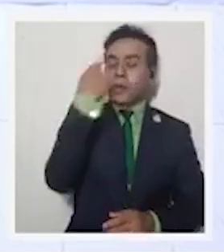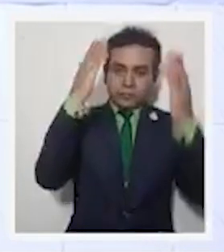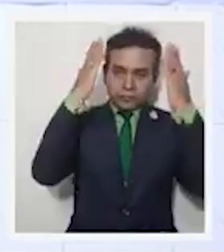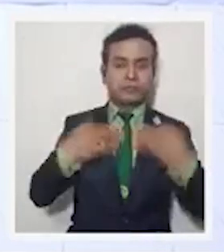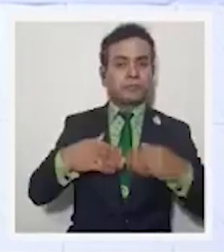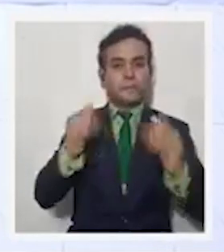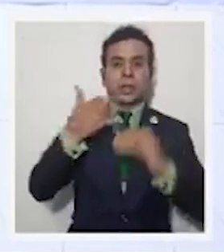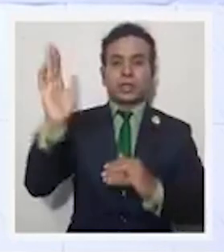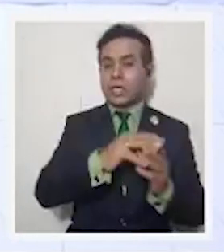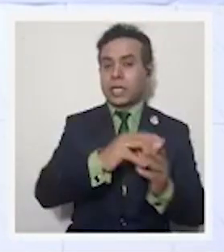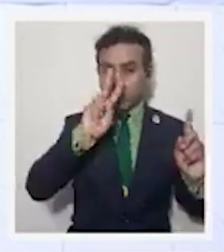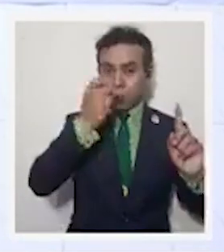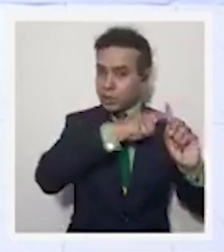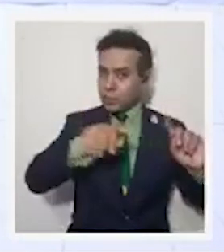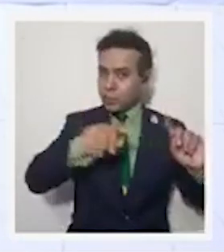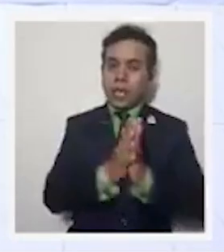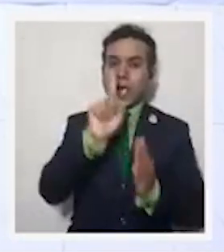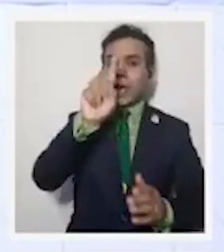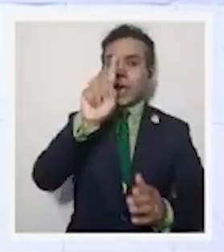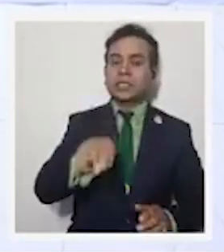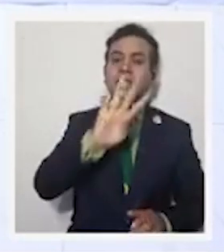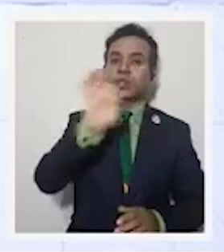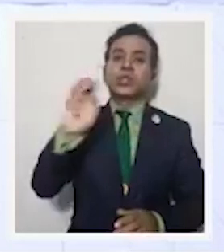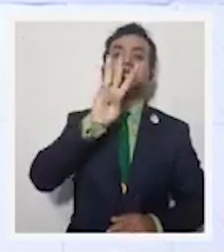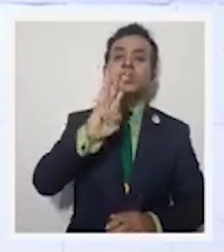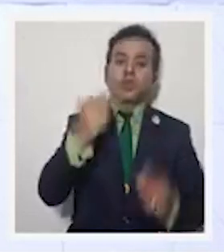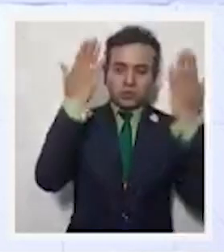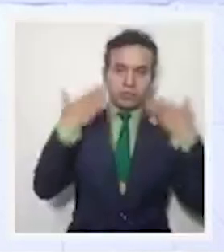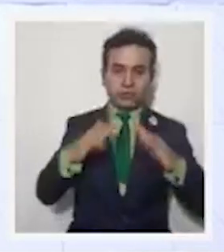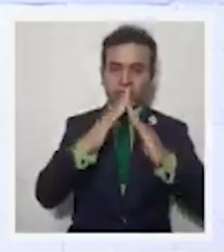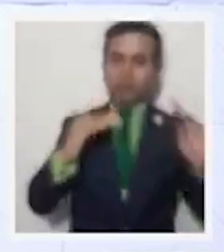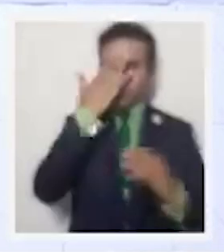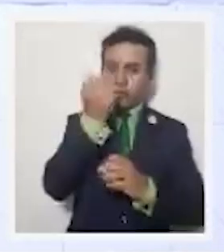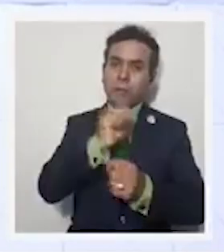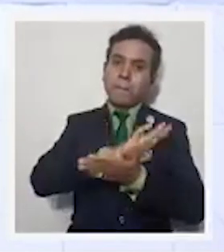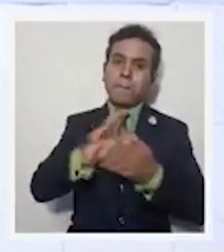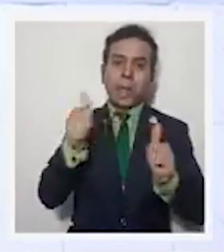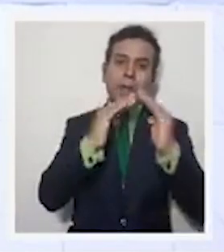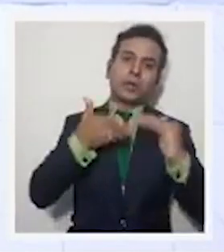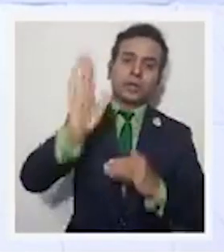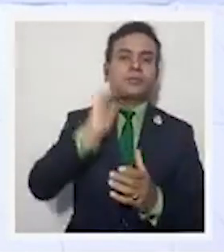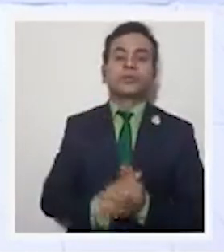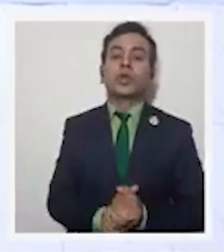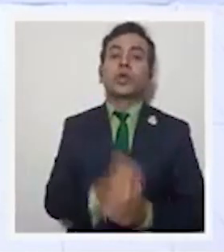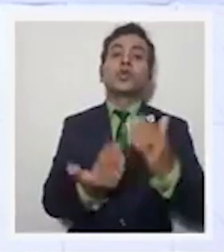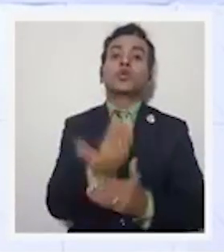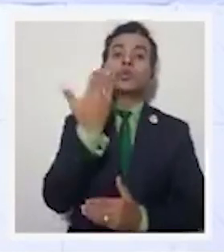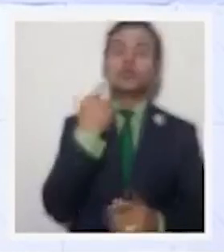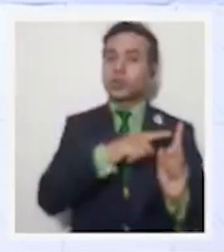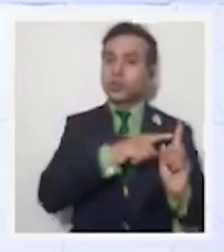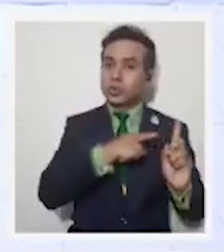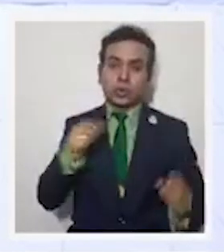আমরা সুস্থতার দিকে আসি, আমাদের 24 ঘন্টায় সুস্থ হয়েছে 193 জন এবং এ পর্যন্ত 1403 জন সুস্থ